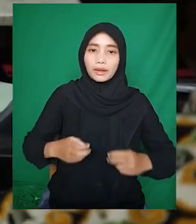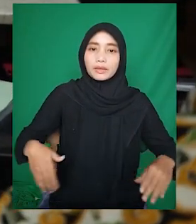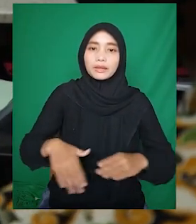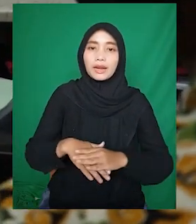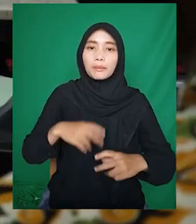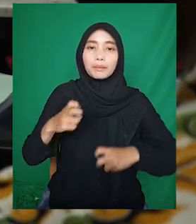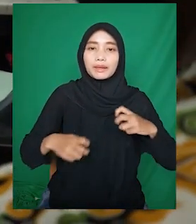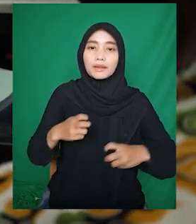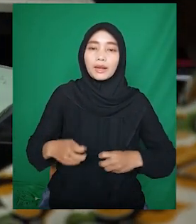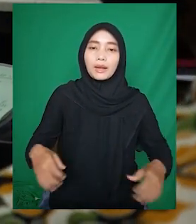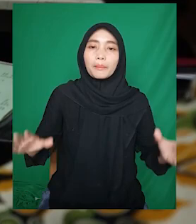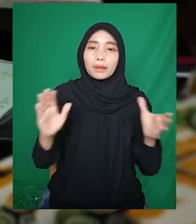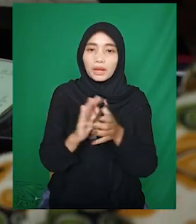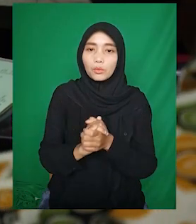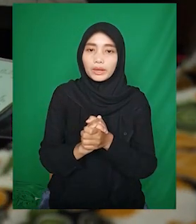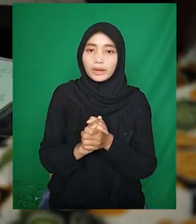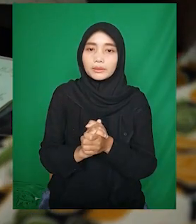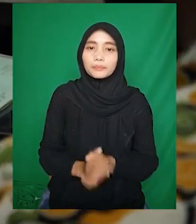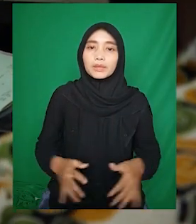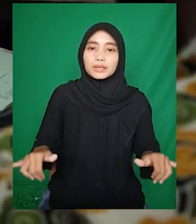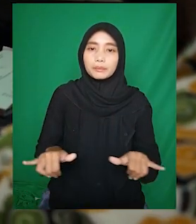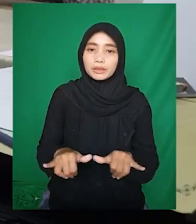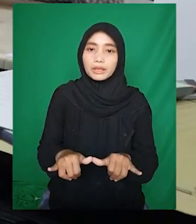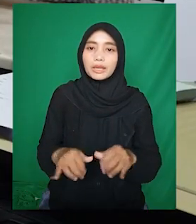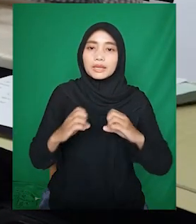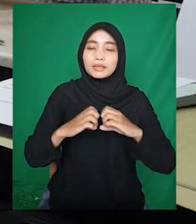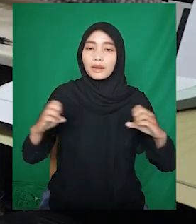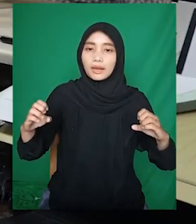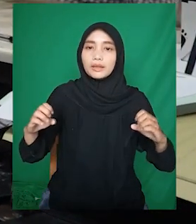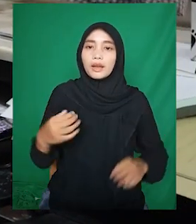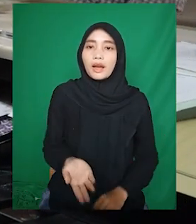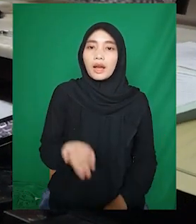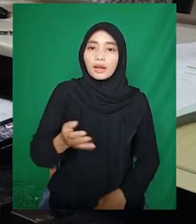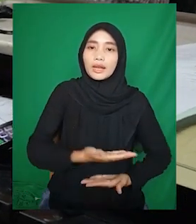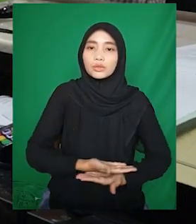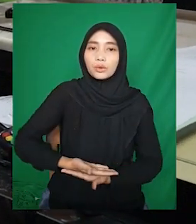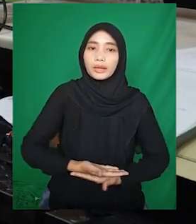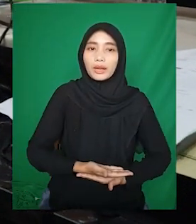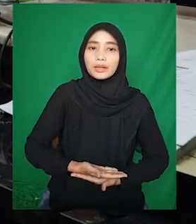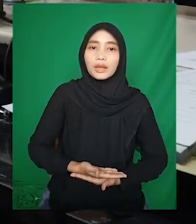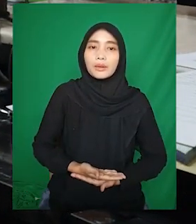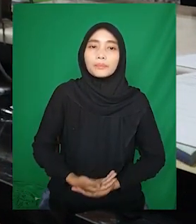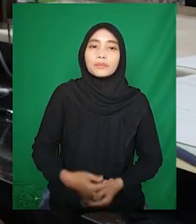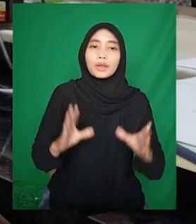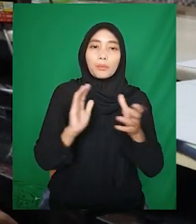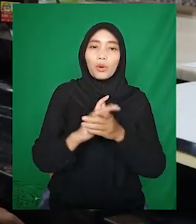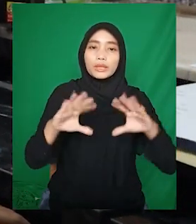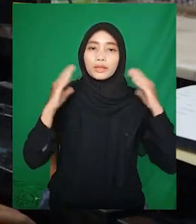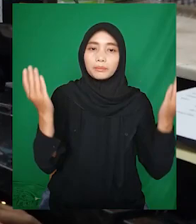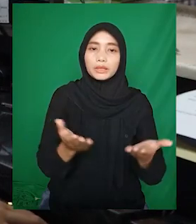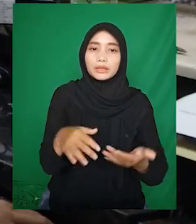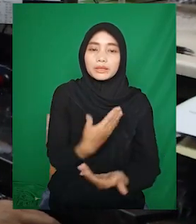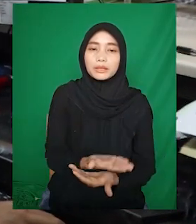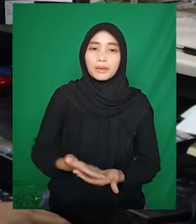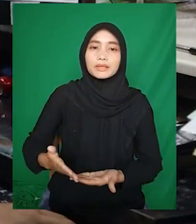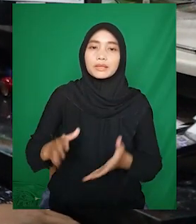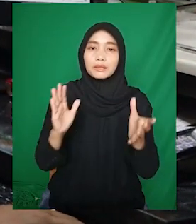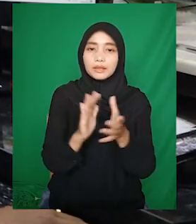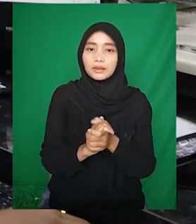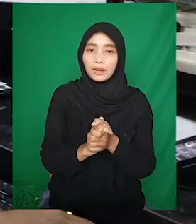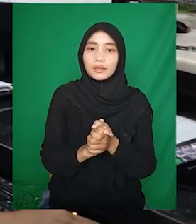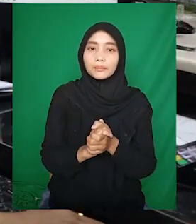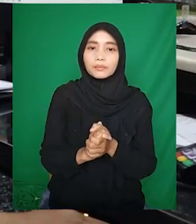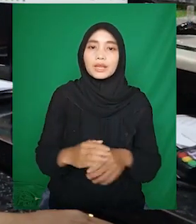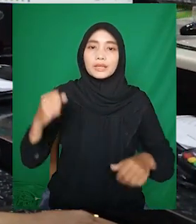perkara perkawinan seperti cerai, hak asuh anak, izin poligami, dispensasi nikah, isbat